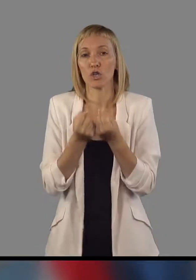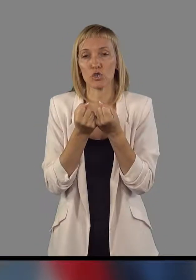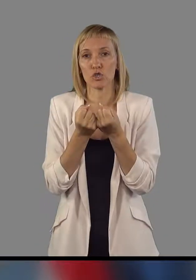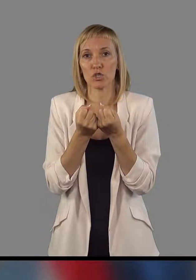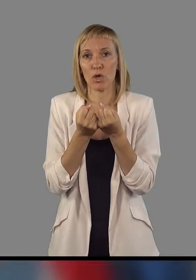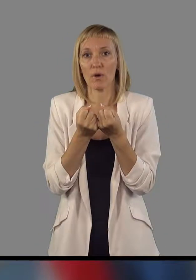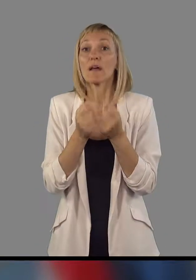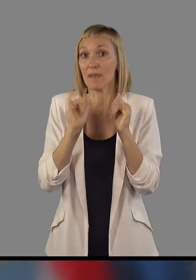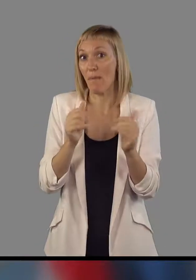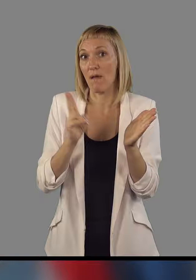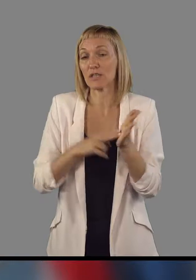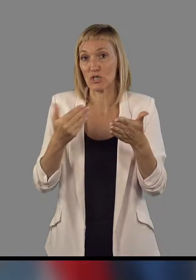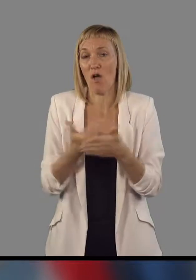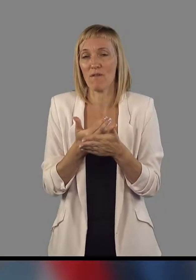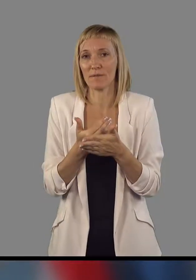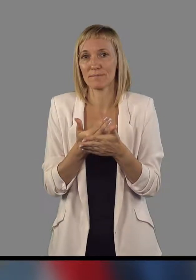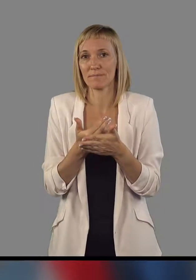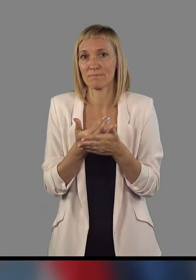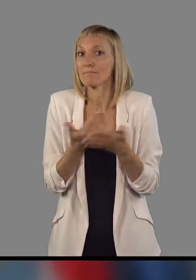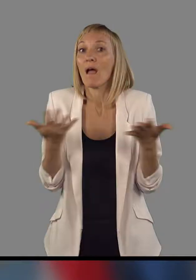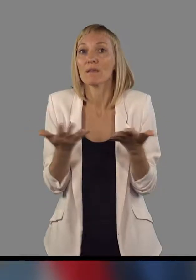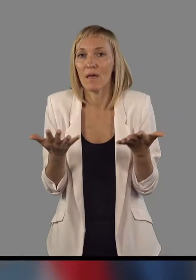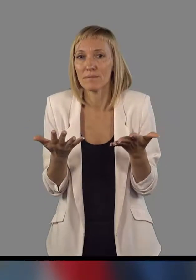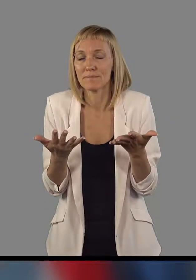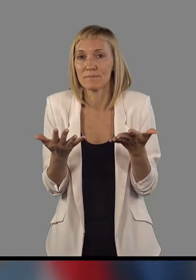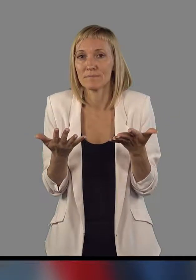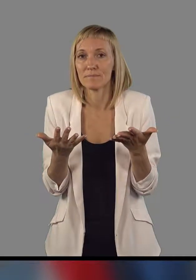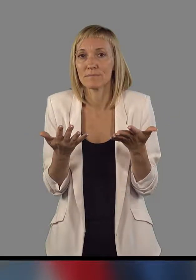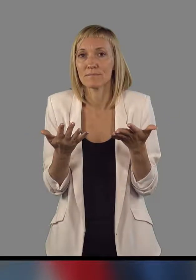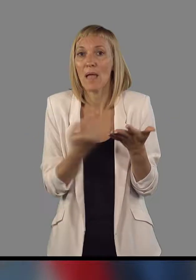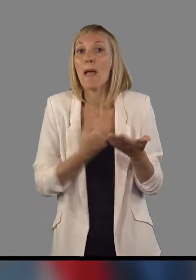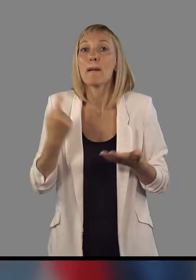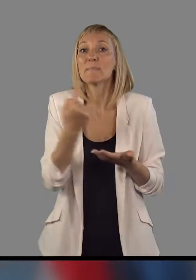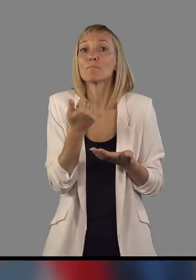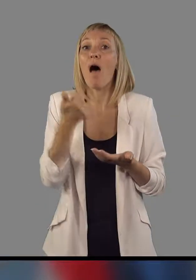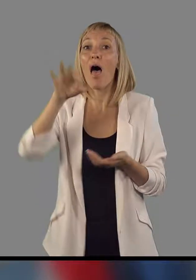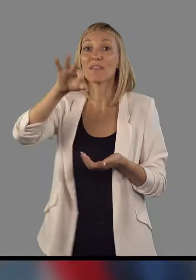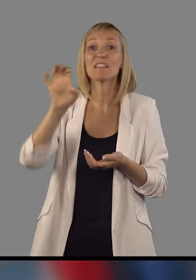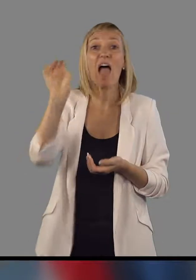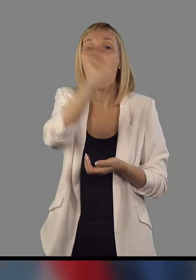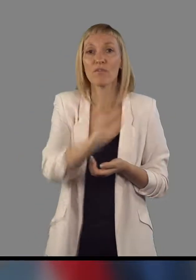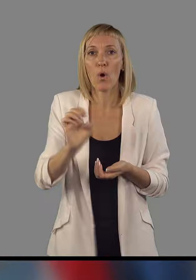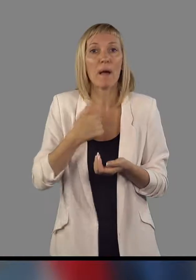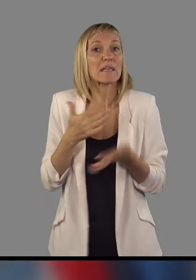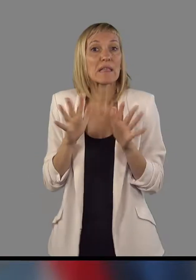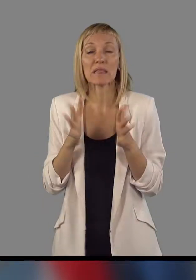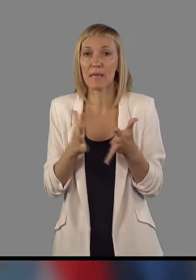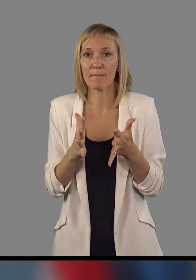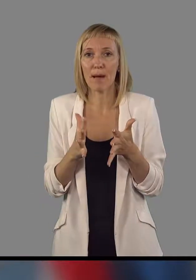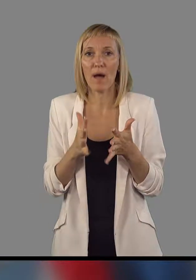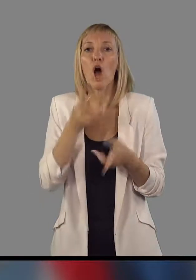uskladili rešitev, ki pa je nova. Namreč mi smo edini trenutno v Evropi, ki